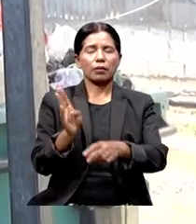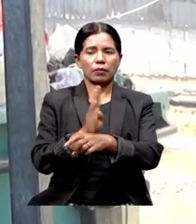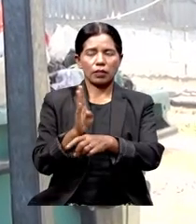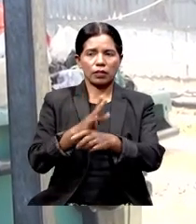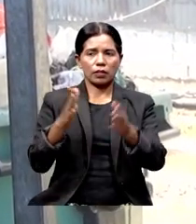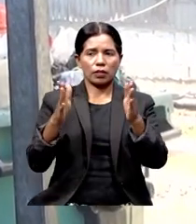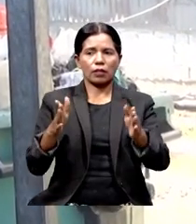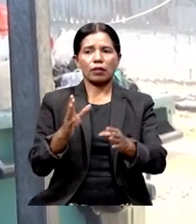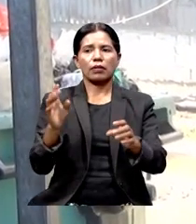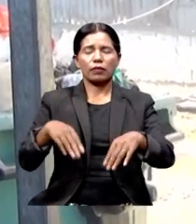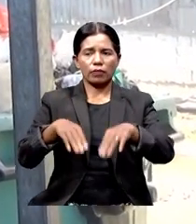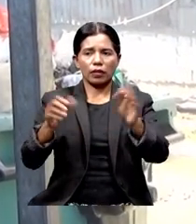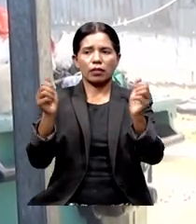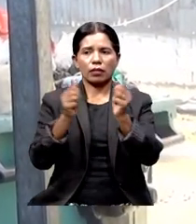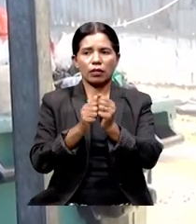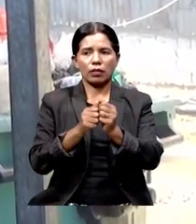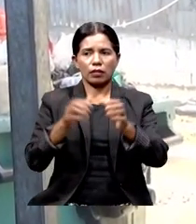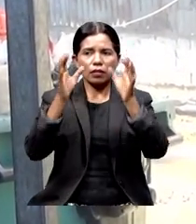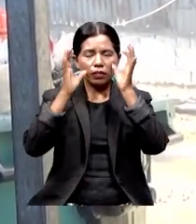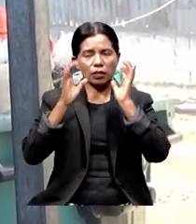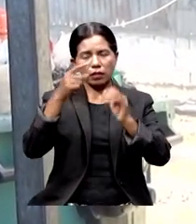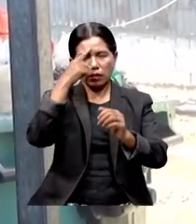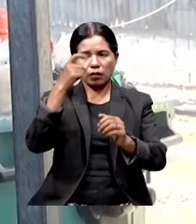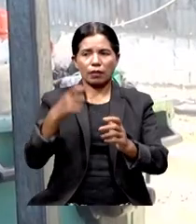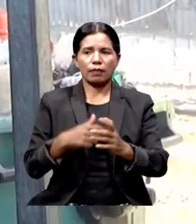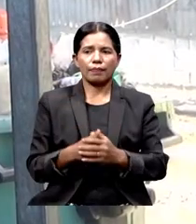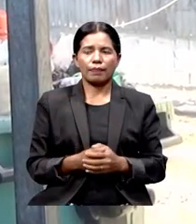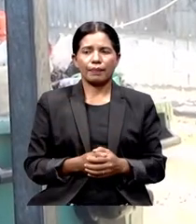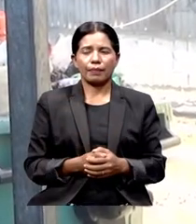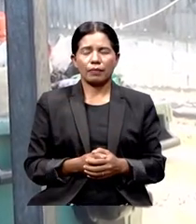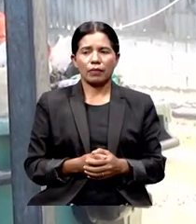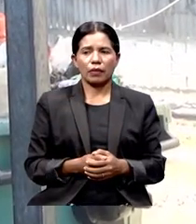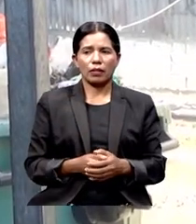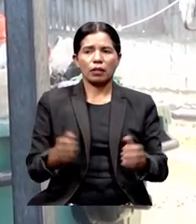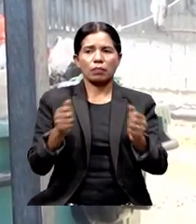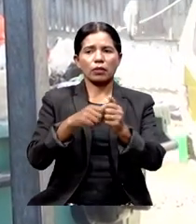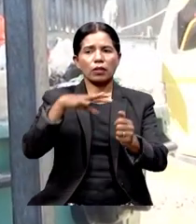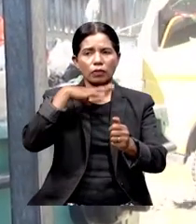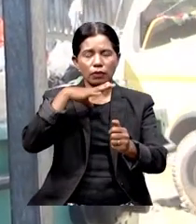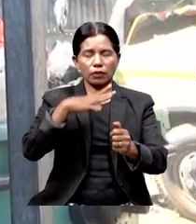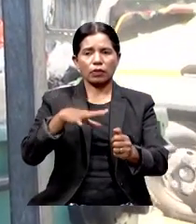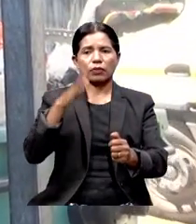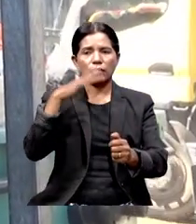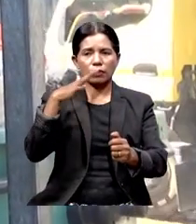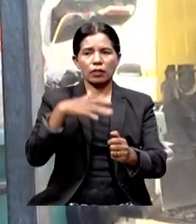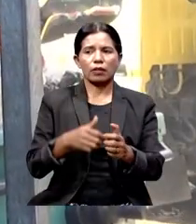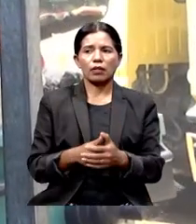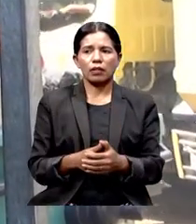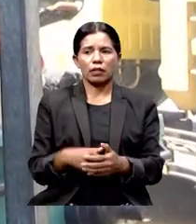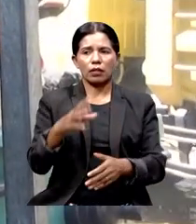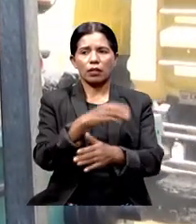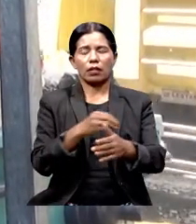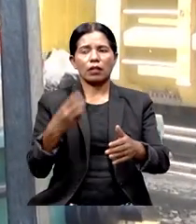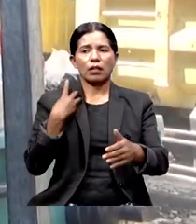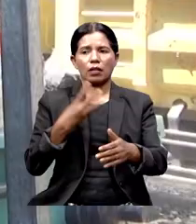nih pangho tristese itu tambah. Akompain no fuer nih be i. Orlalan nih para